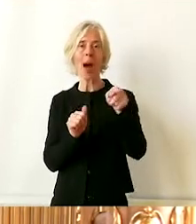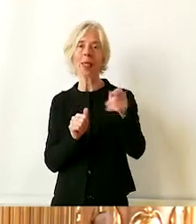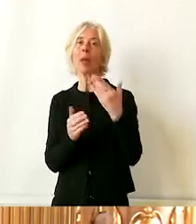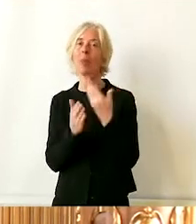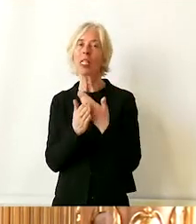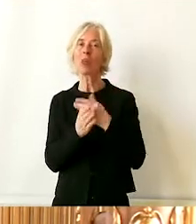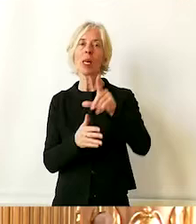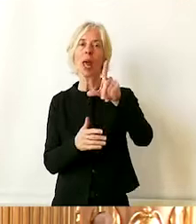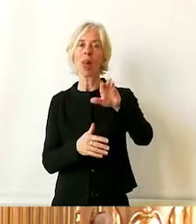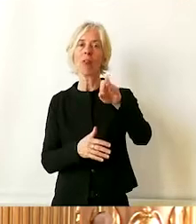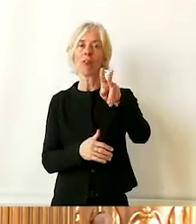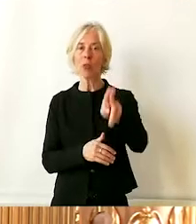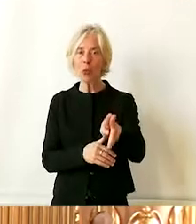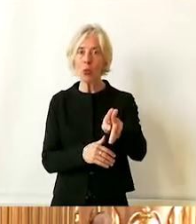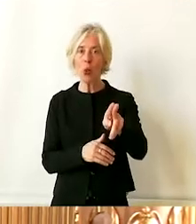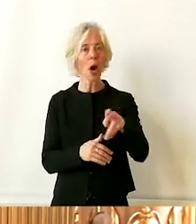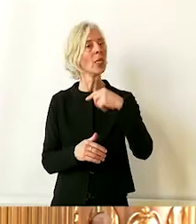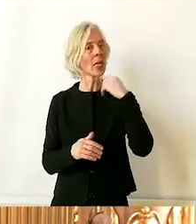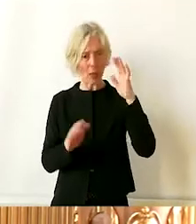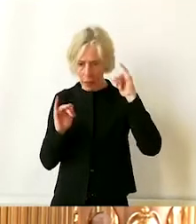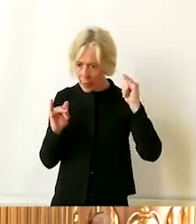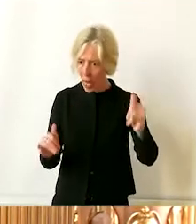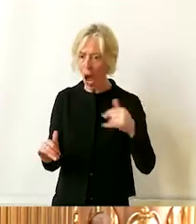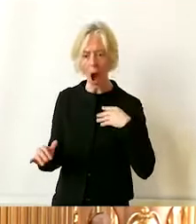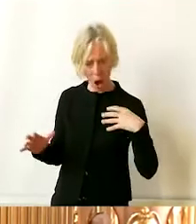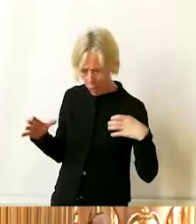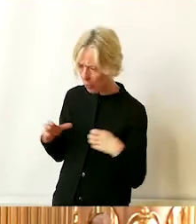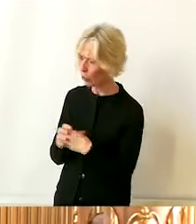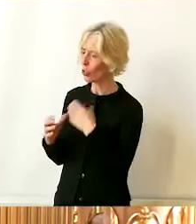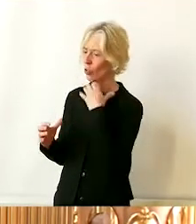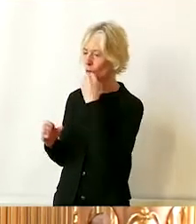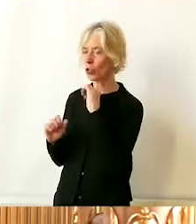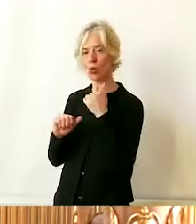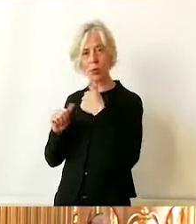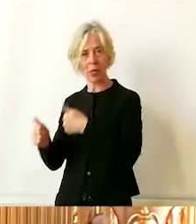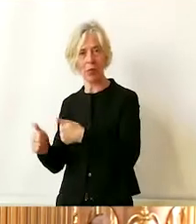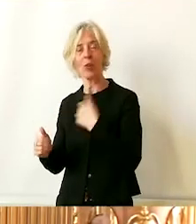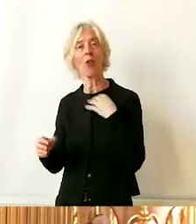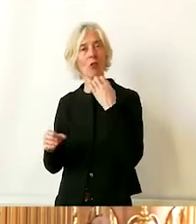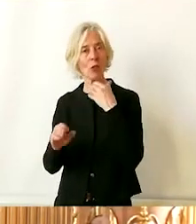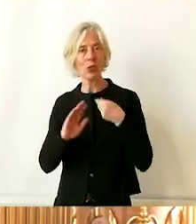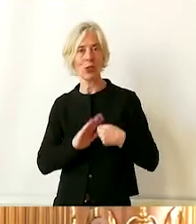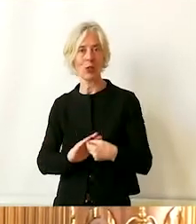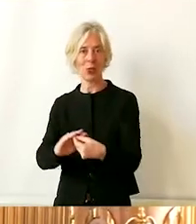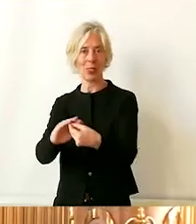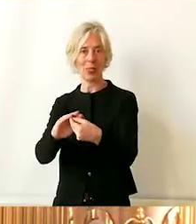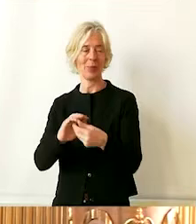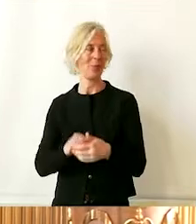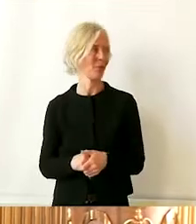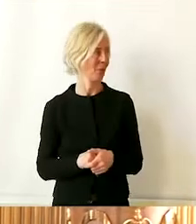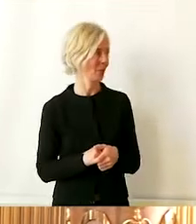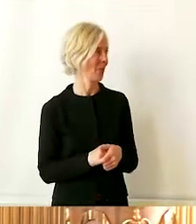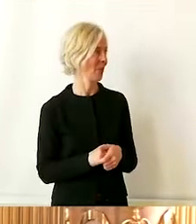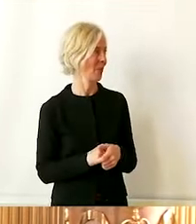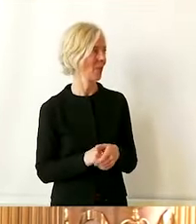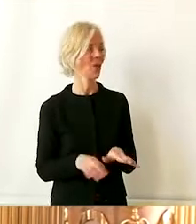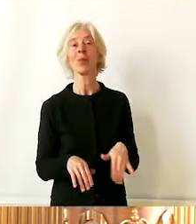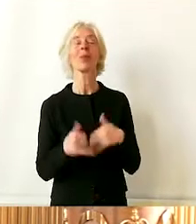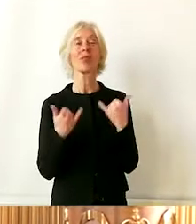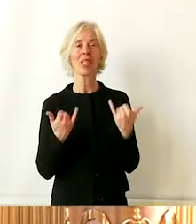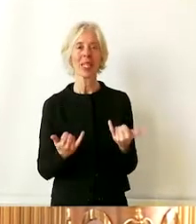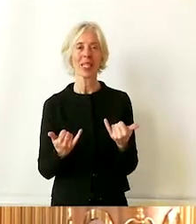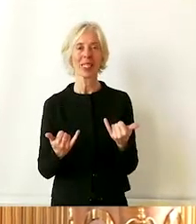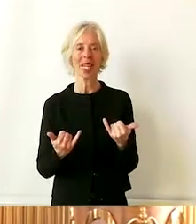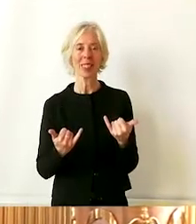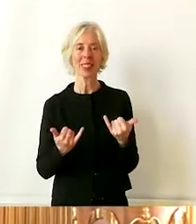Thema, können wir das gemeinsam machen. Das sind schöne Netzwerkeffekte. Jetzt hätten wir natürlich die Situation, ich habe jetzt die Rocket Factory